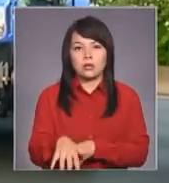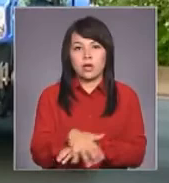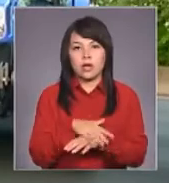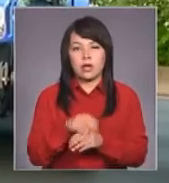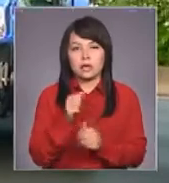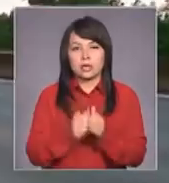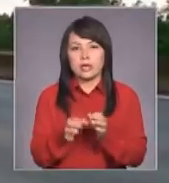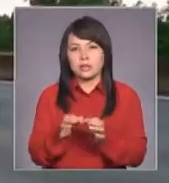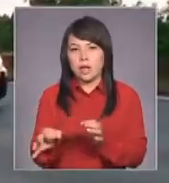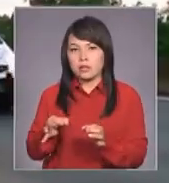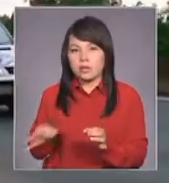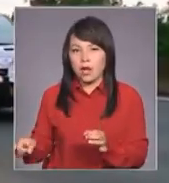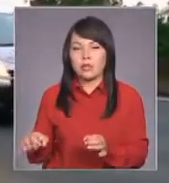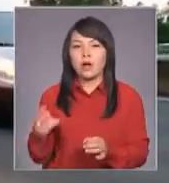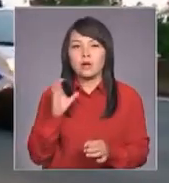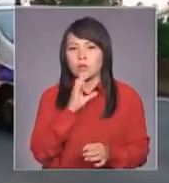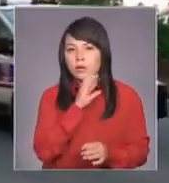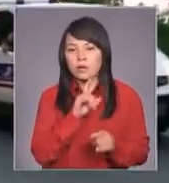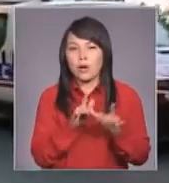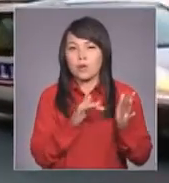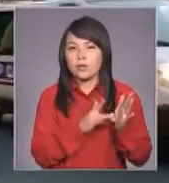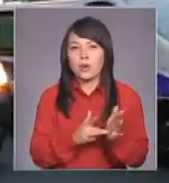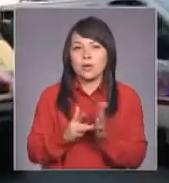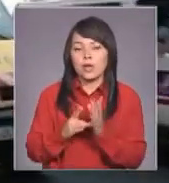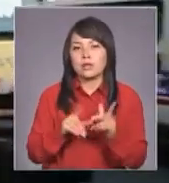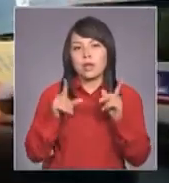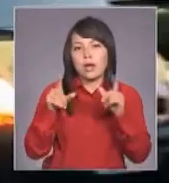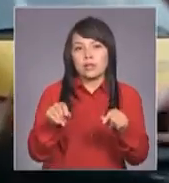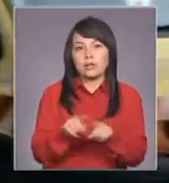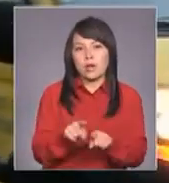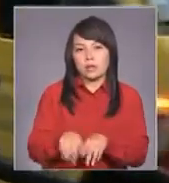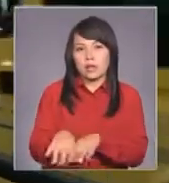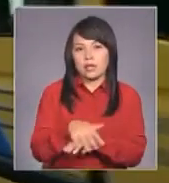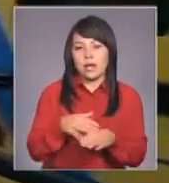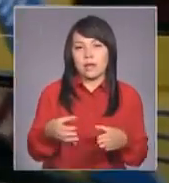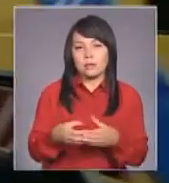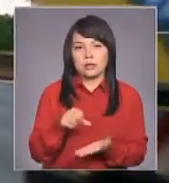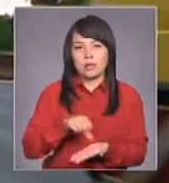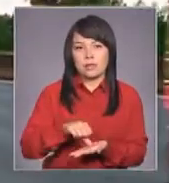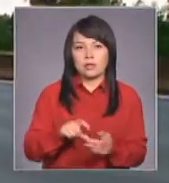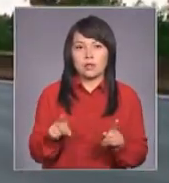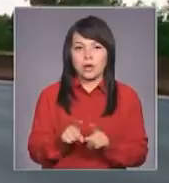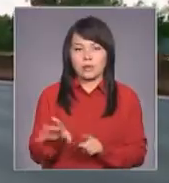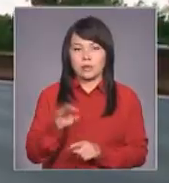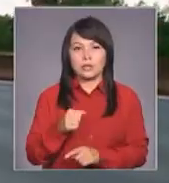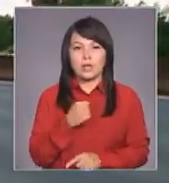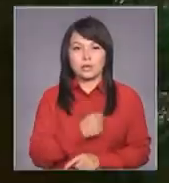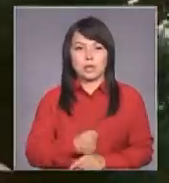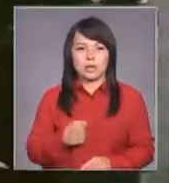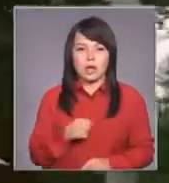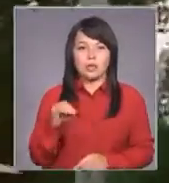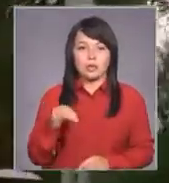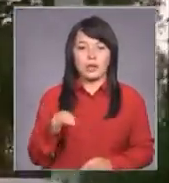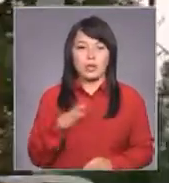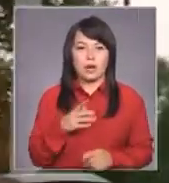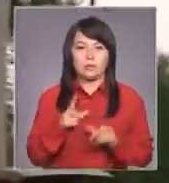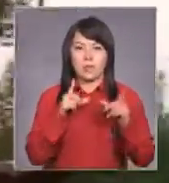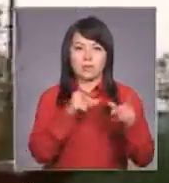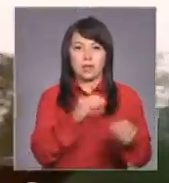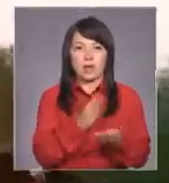солтүстік батысындағы туристер қатынайтын Мон-Сен-Мишель мен кейін Руан мен Брест, соңынан наразы топ оңтүстік шығысқа